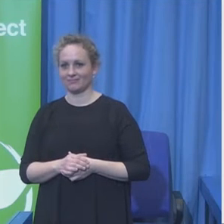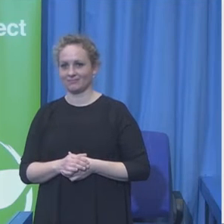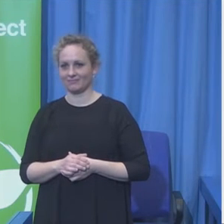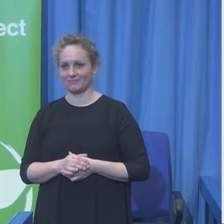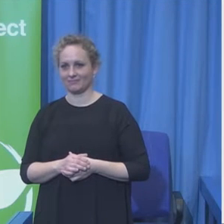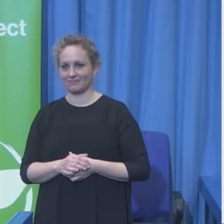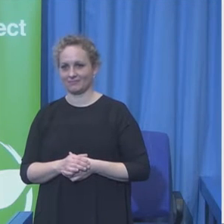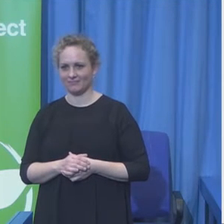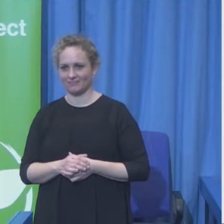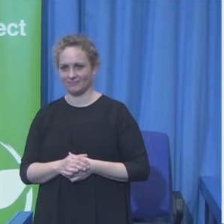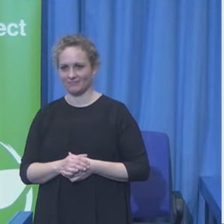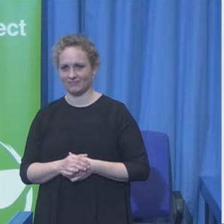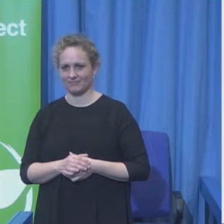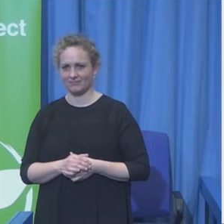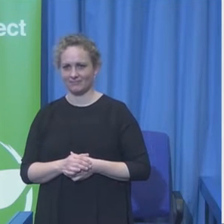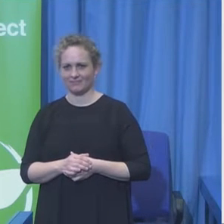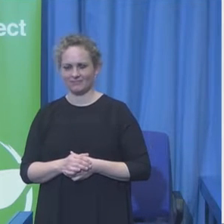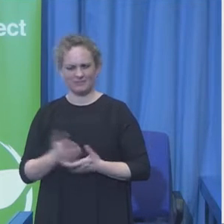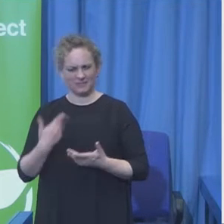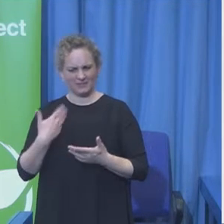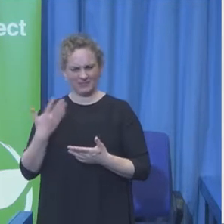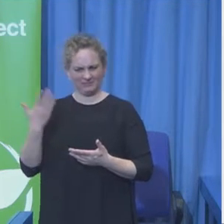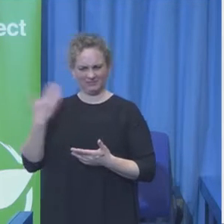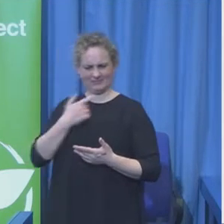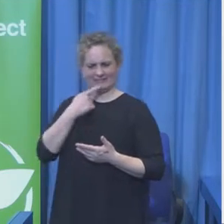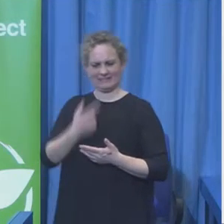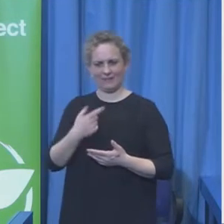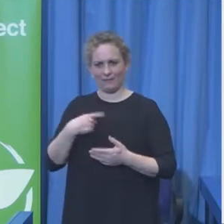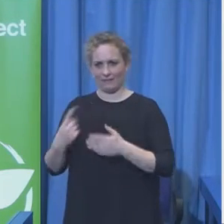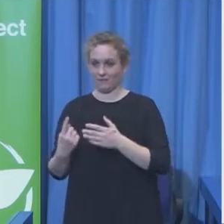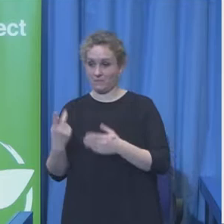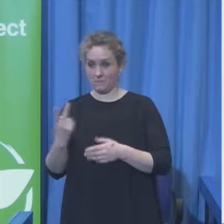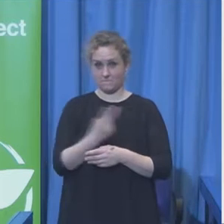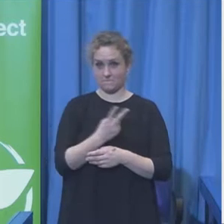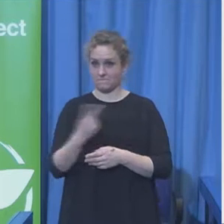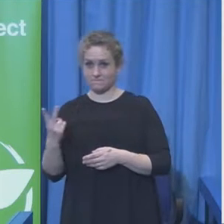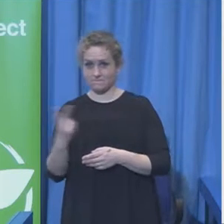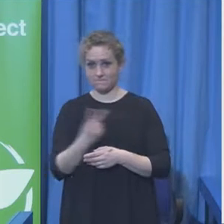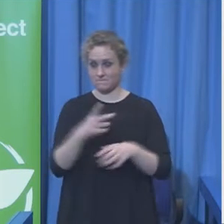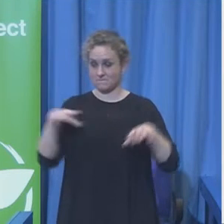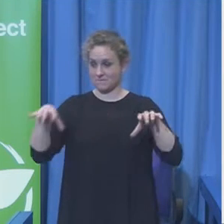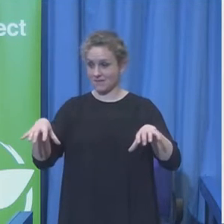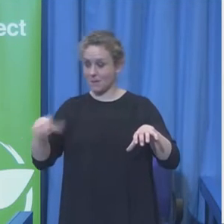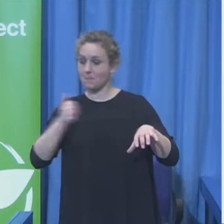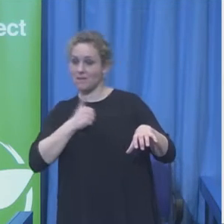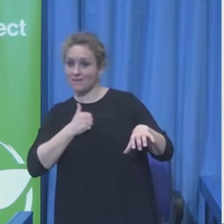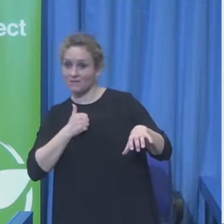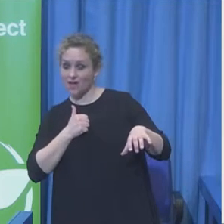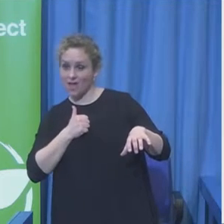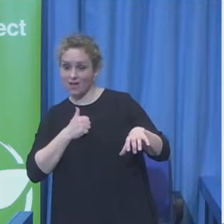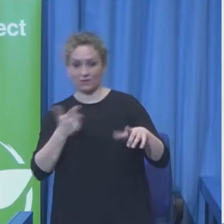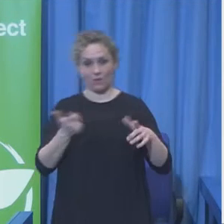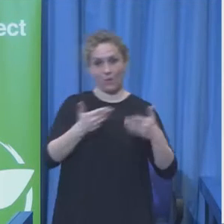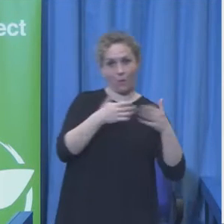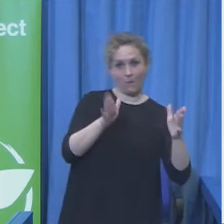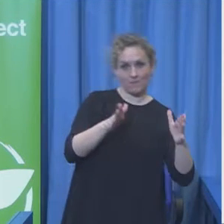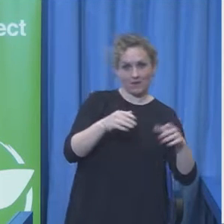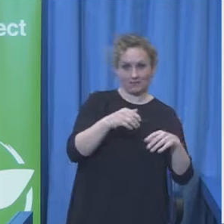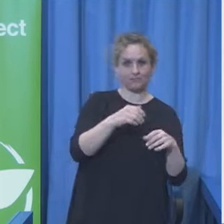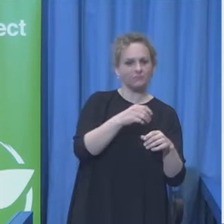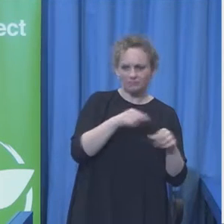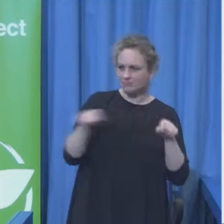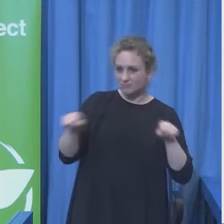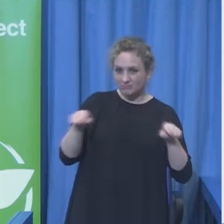employers are currently motivated enough to employ persons with disabilities. Secondly, those people are not ready to